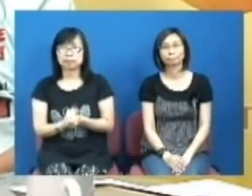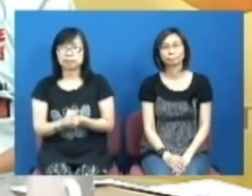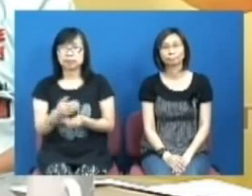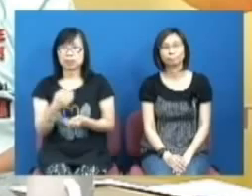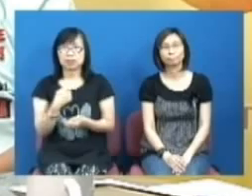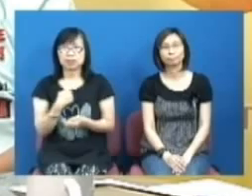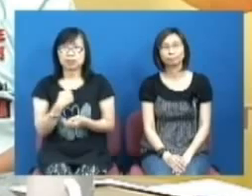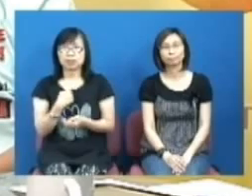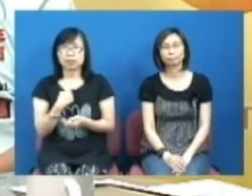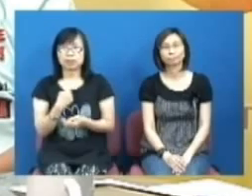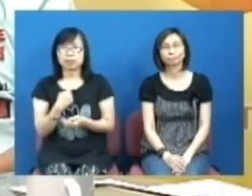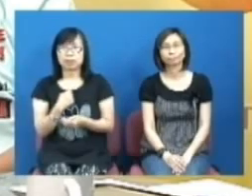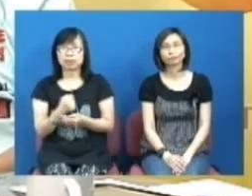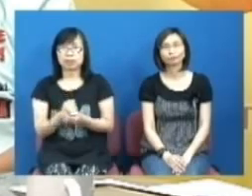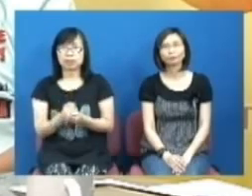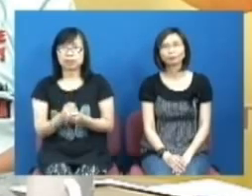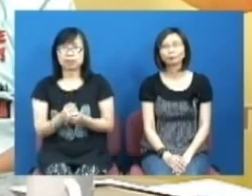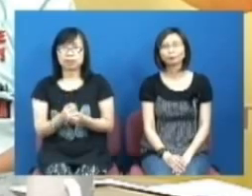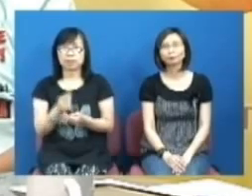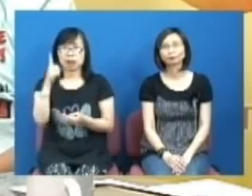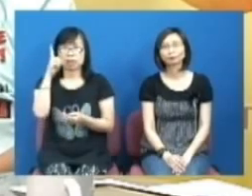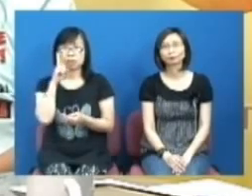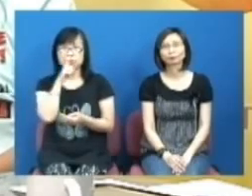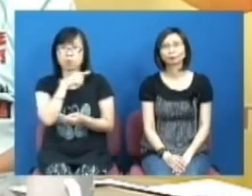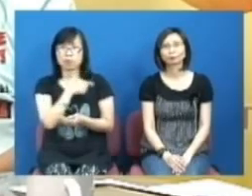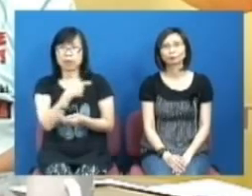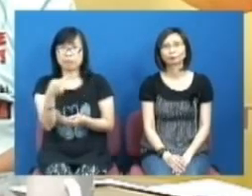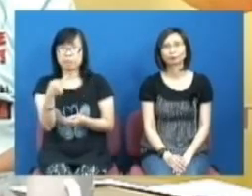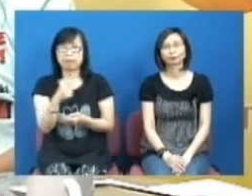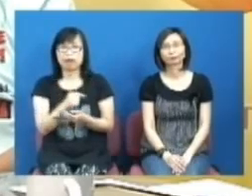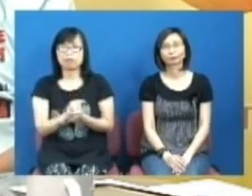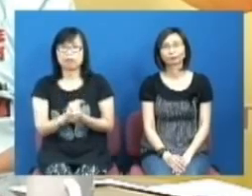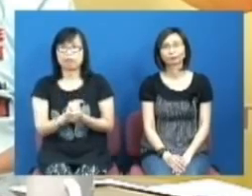喺上個禮拜一，即係5月16日